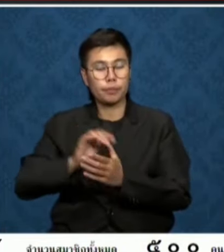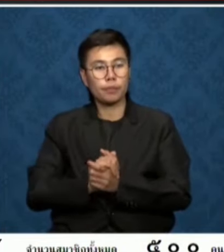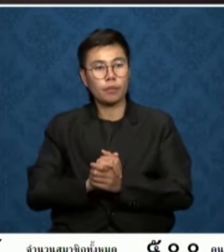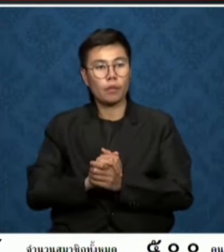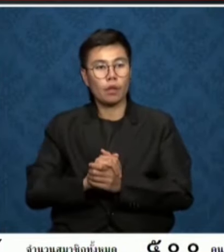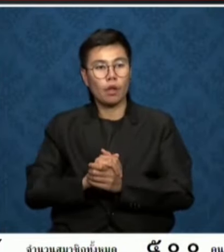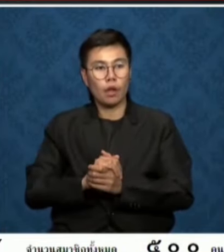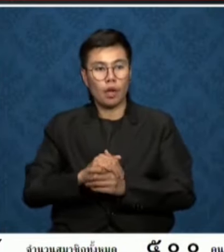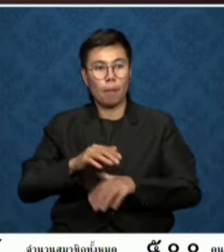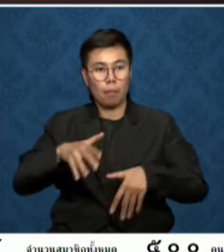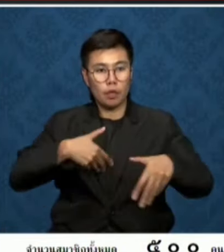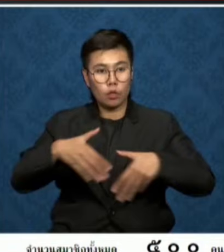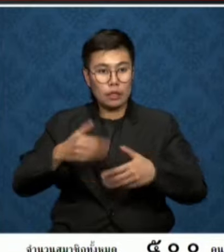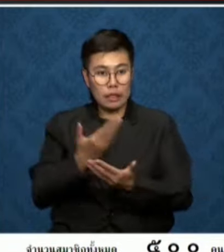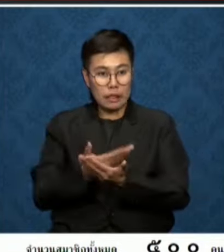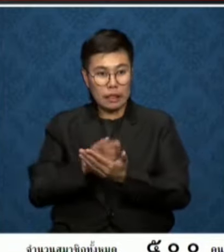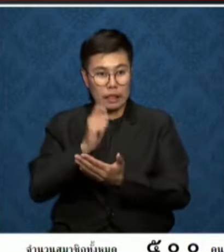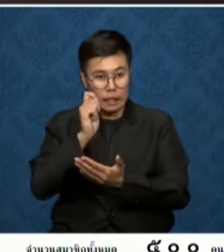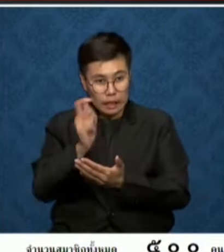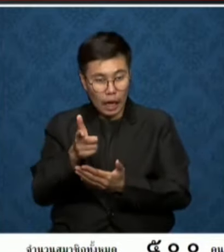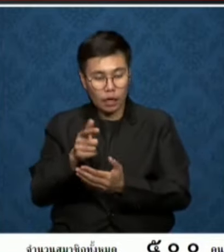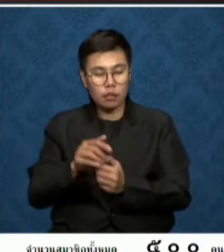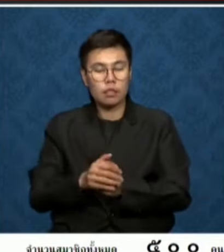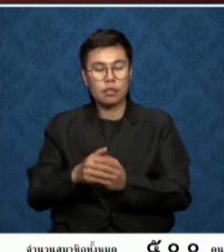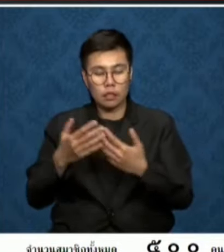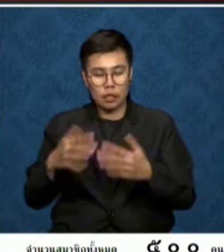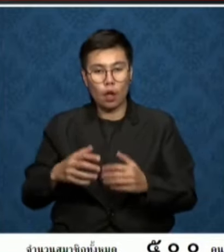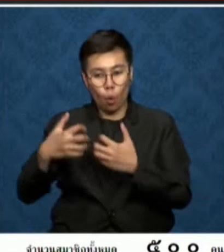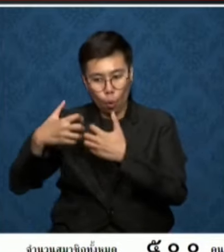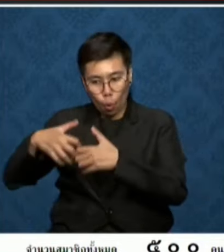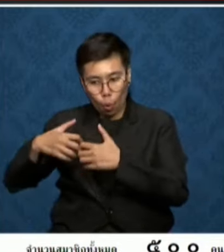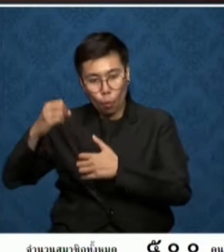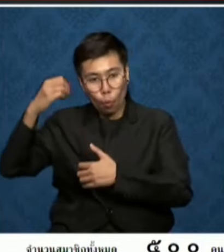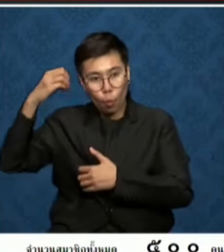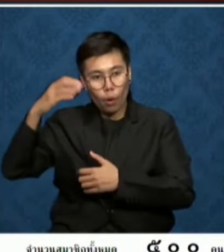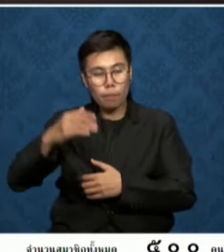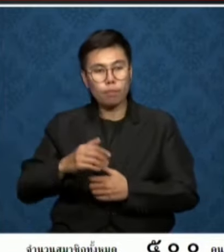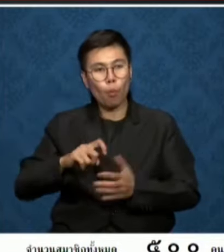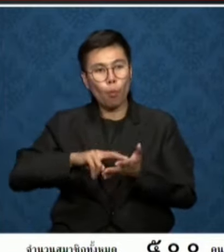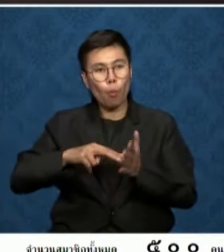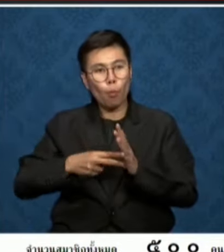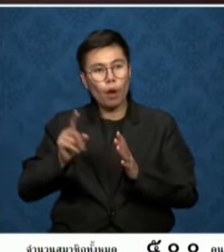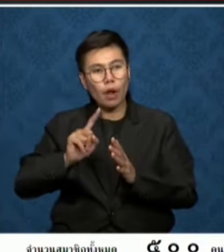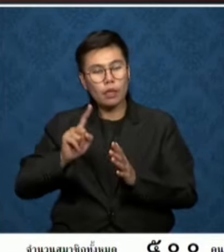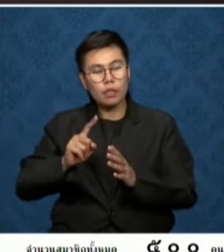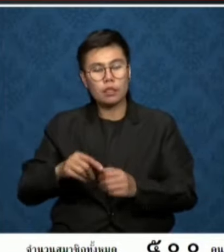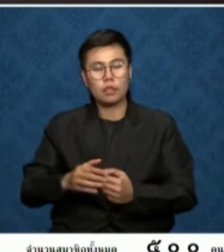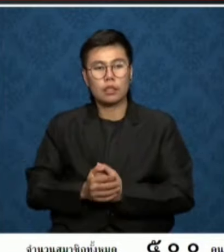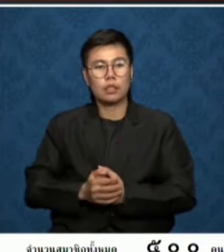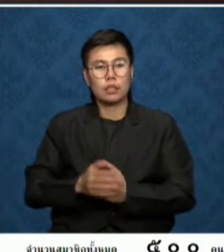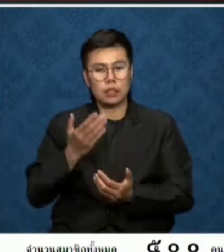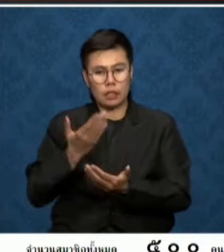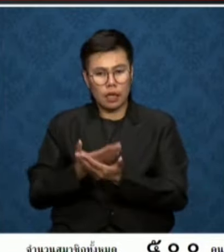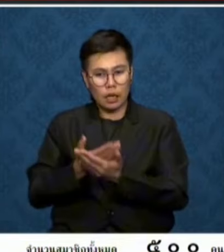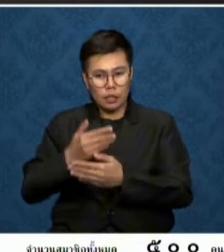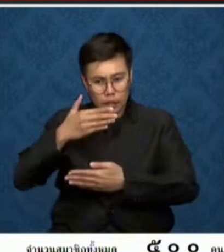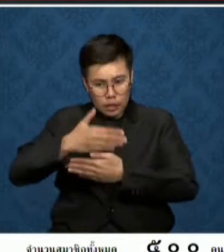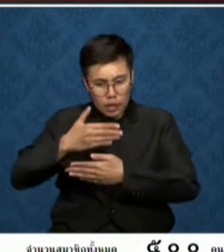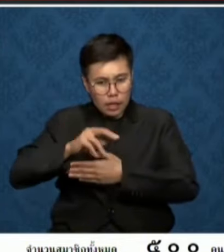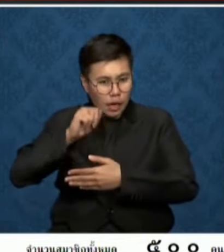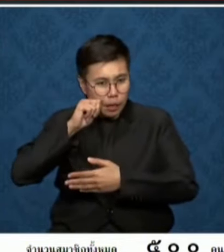นต้องจ่ายเงินซ้ำซากให้กับเขื่อนขนาดเล็กโรงไฟฟ้าพวกนี้ครับมันหมายความว่ายังไงครับมันหมายความว่าเขื่อนพวกนี้ใช้เงินจากงบประมาณแ